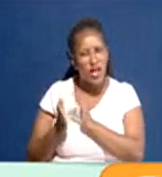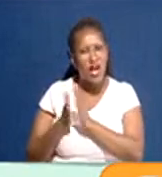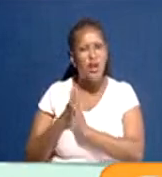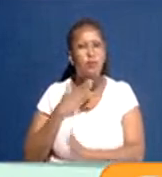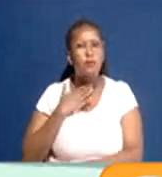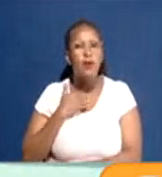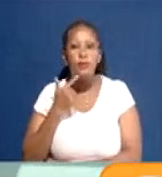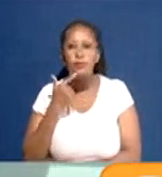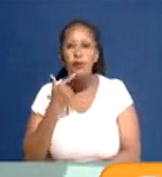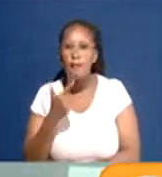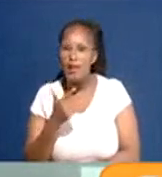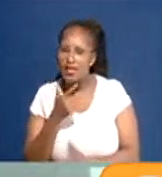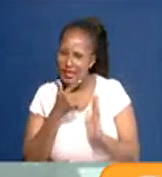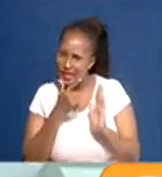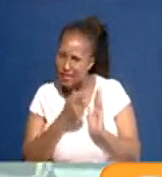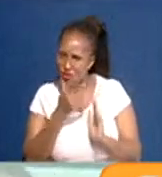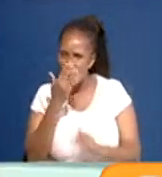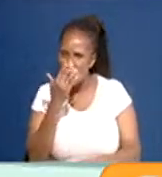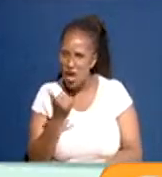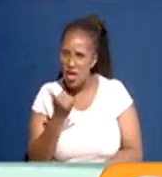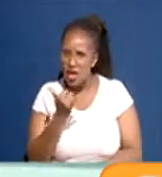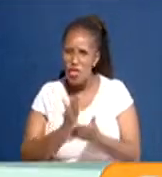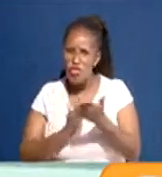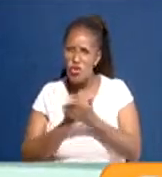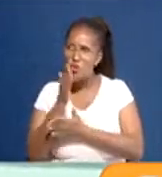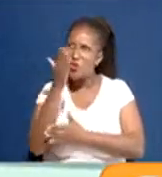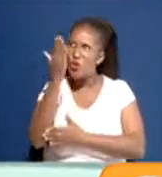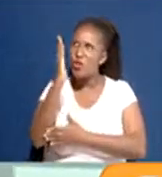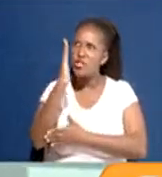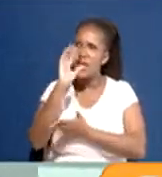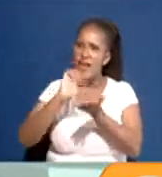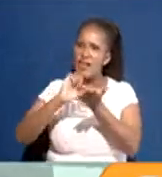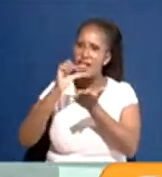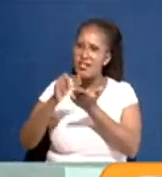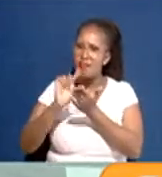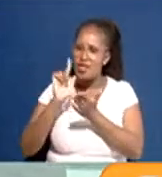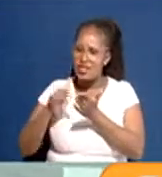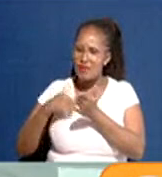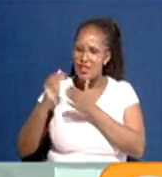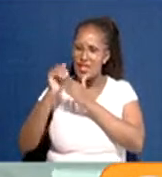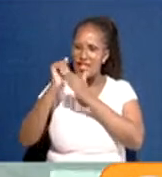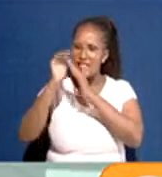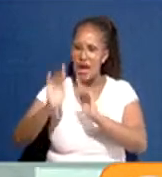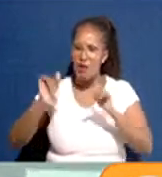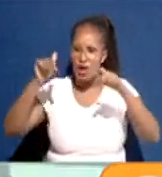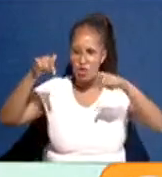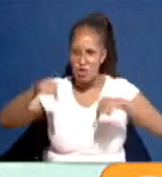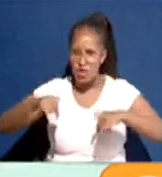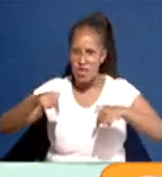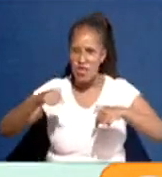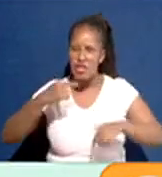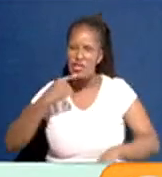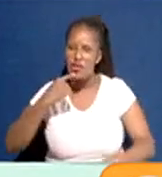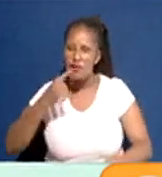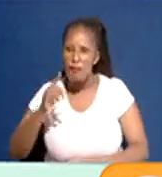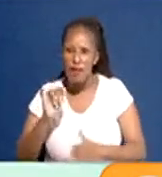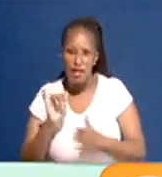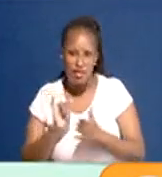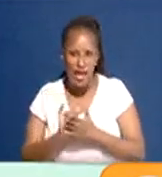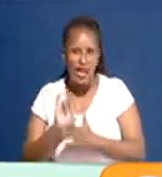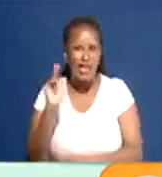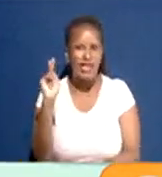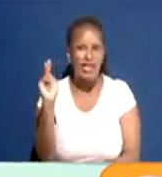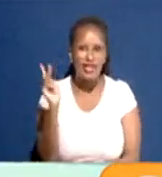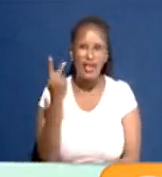you this because by God's grace, I am the leader today in Kenya. Ya kwamba,